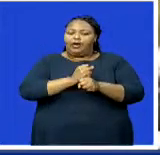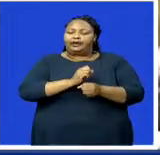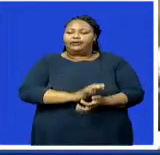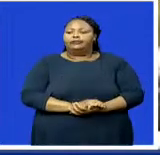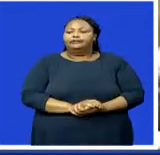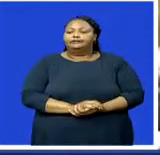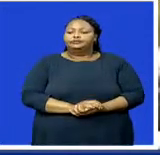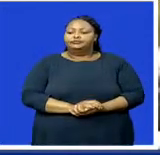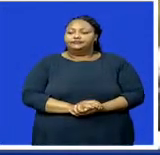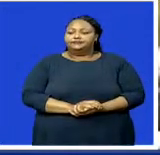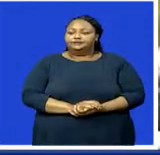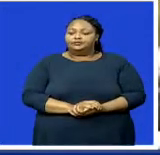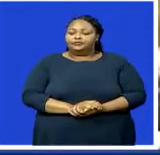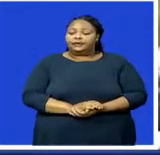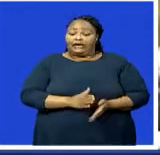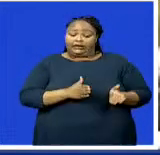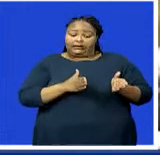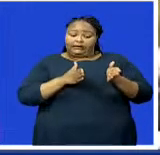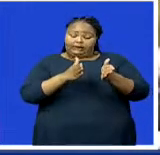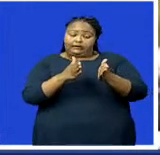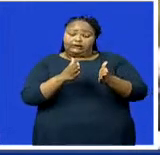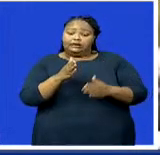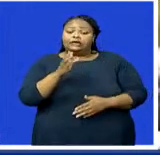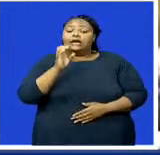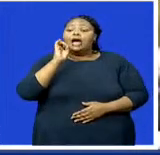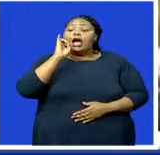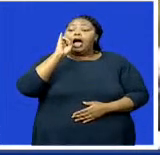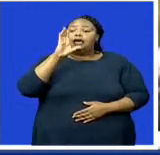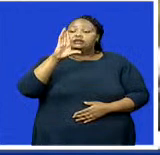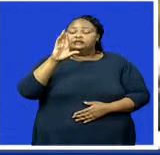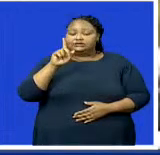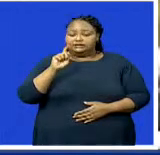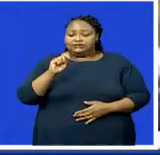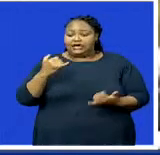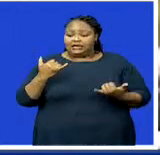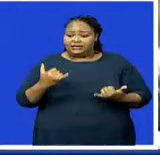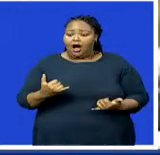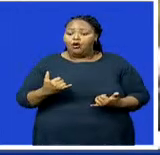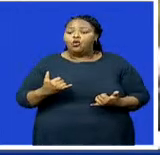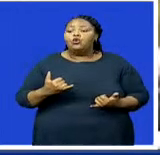IT. Kuthi sale sengcela ekutheni sinikete tifundvo